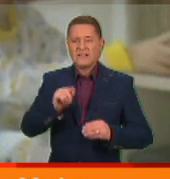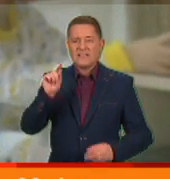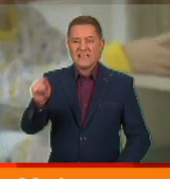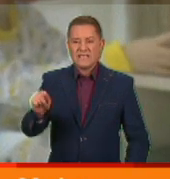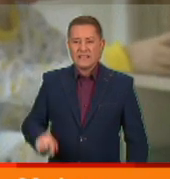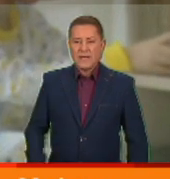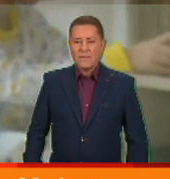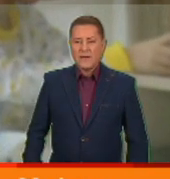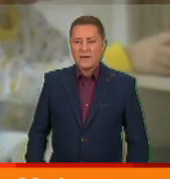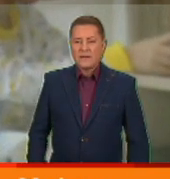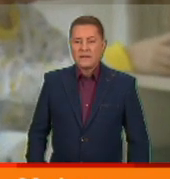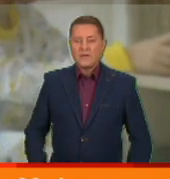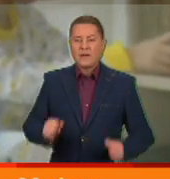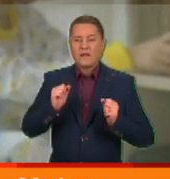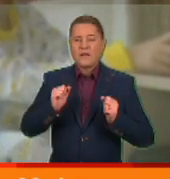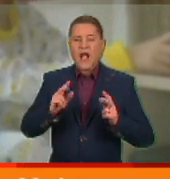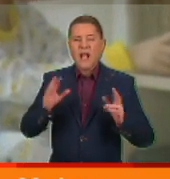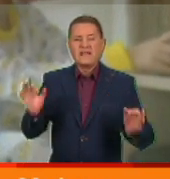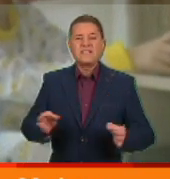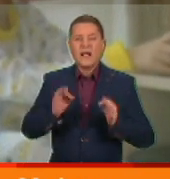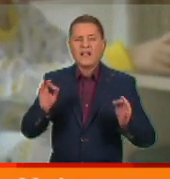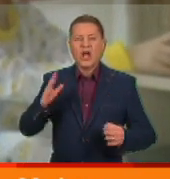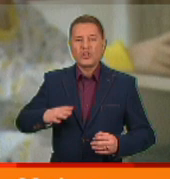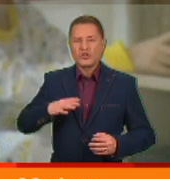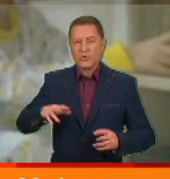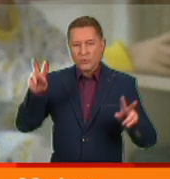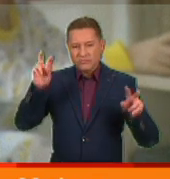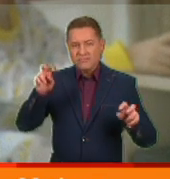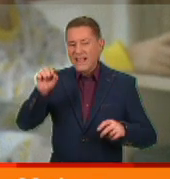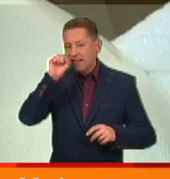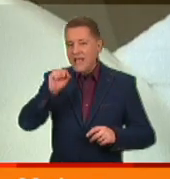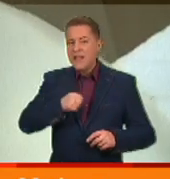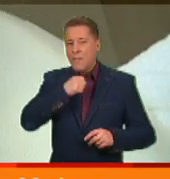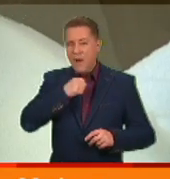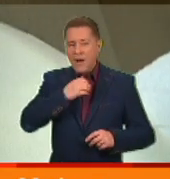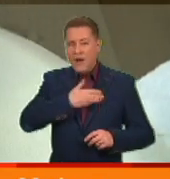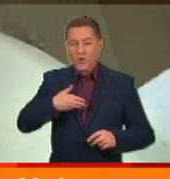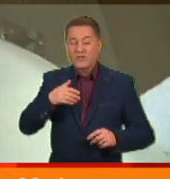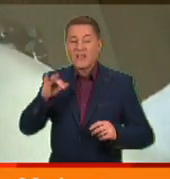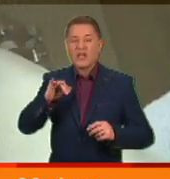як ніколи, жду Діда Мороза і жду чудес.